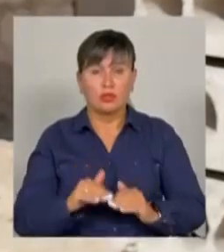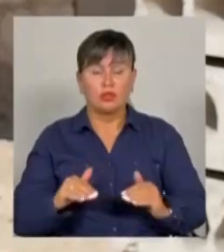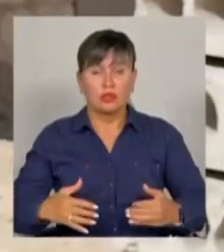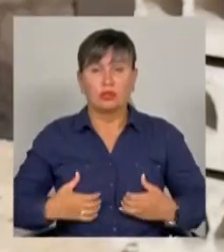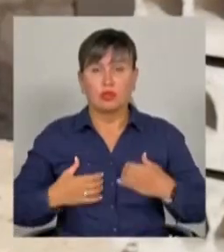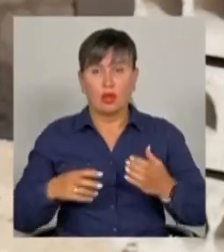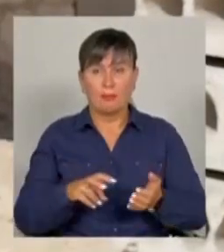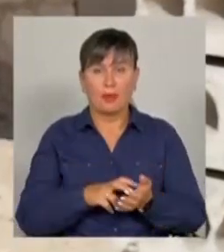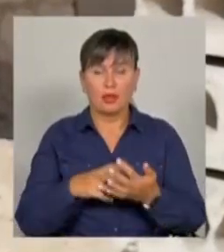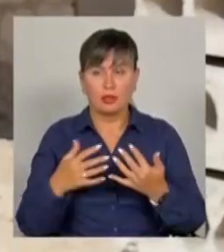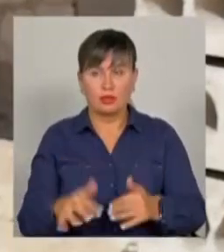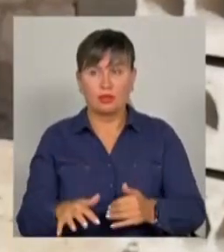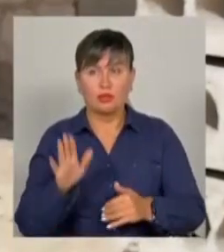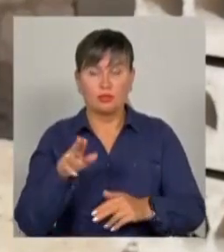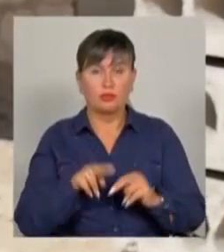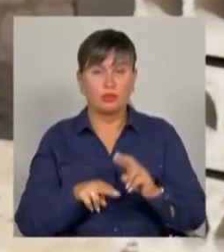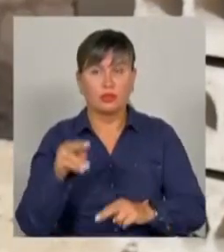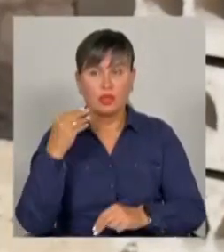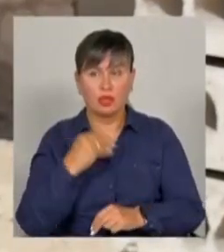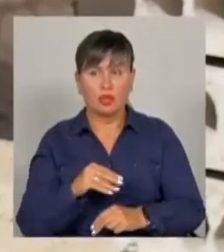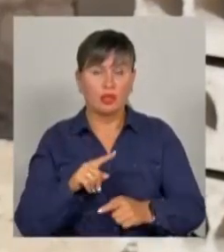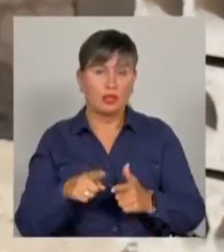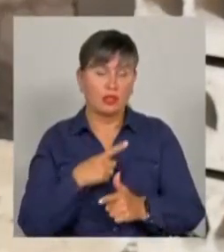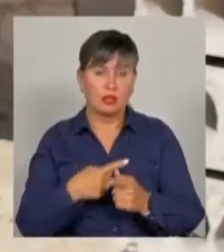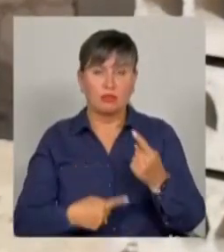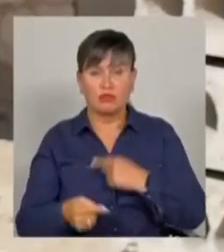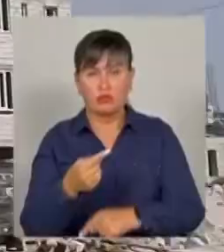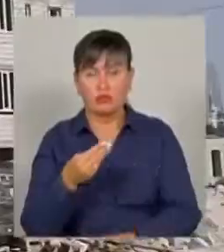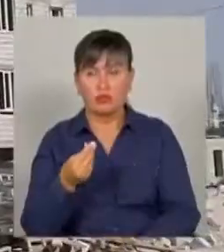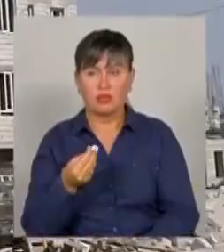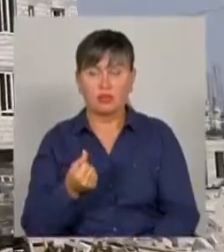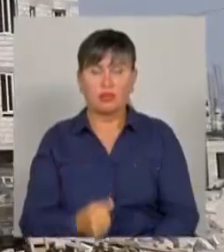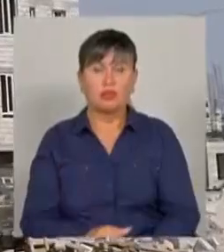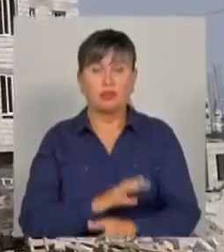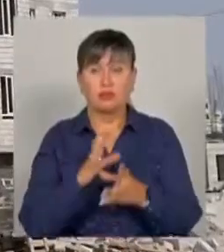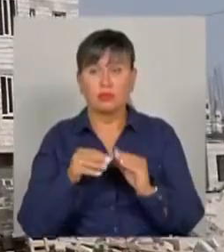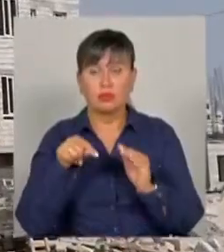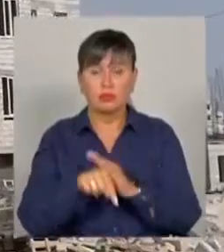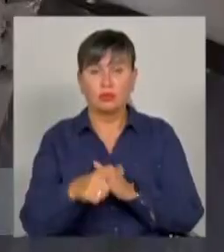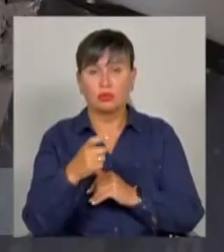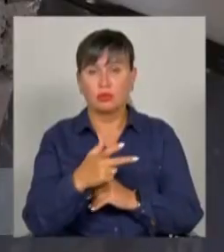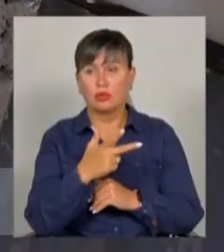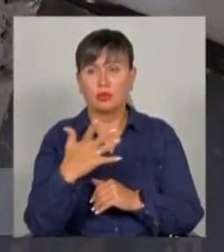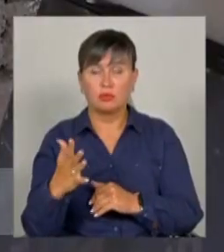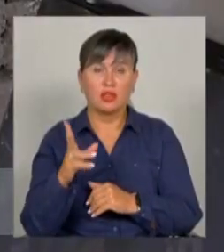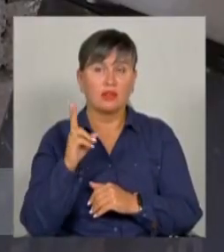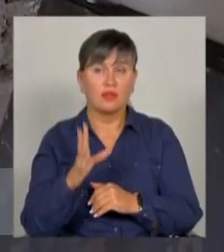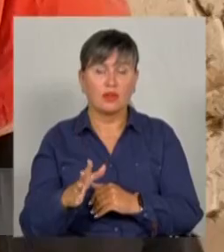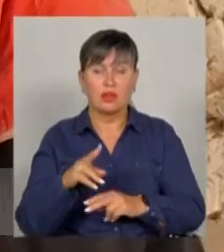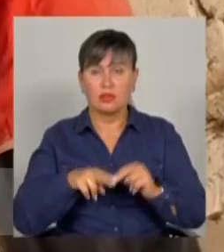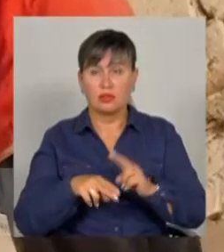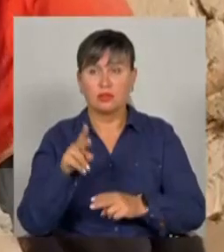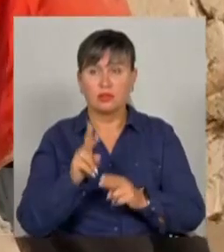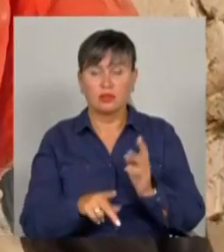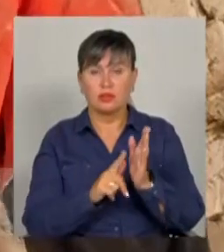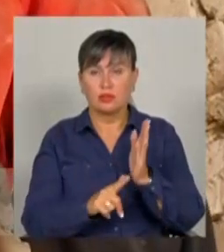испугались, боятся уже. Пусть строят качественно, либо возвращают наши деньги. Всего в жилом доме 135 квартир. Объект завершили